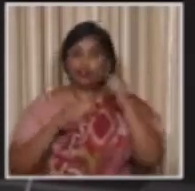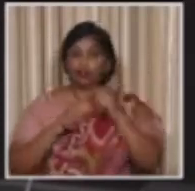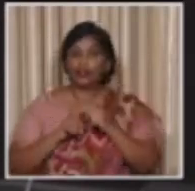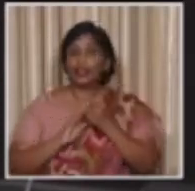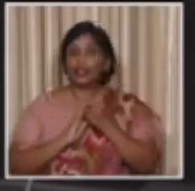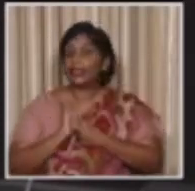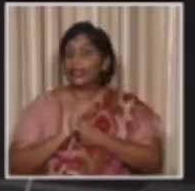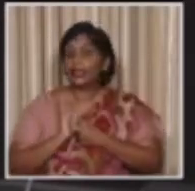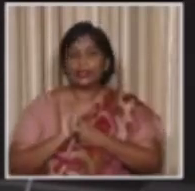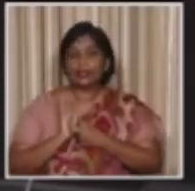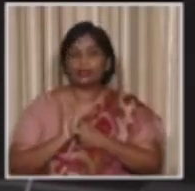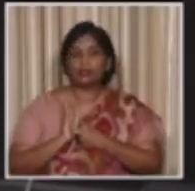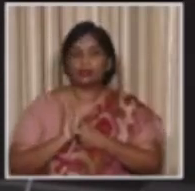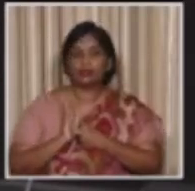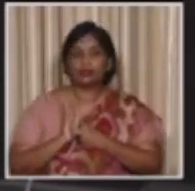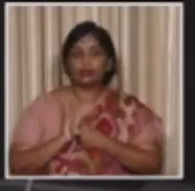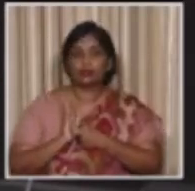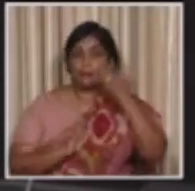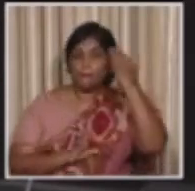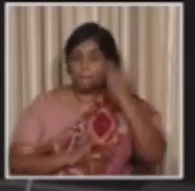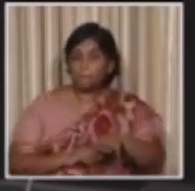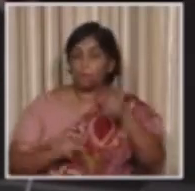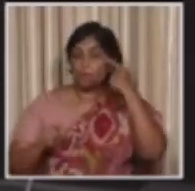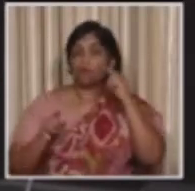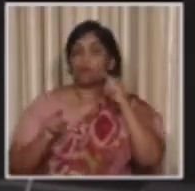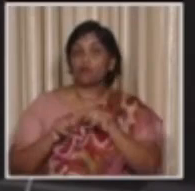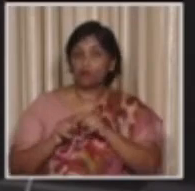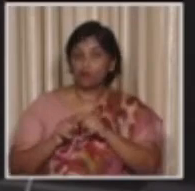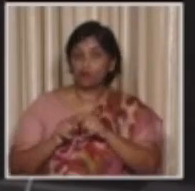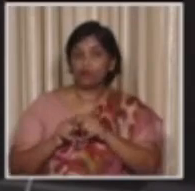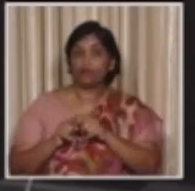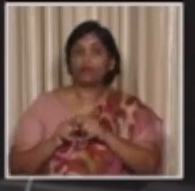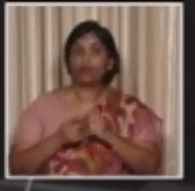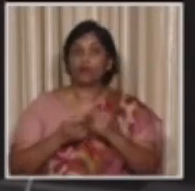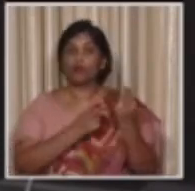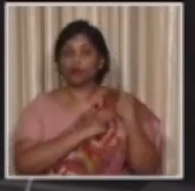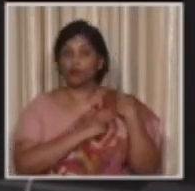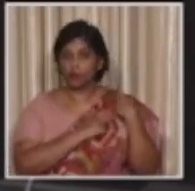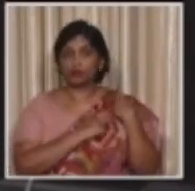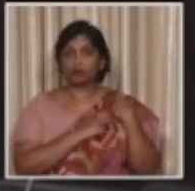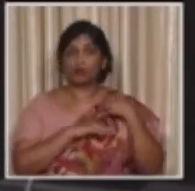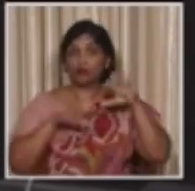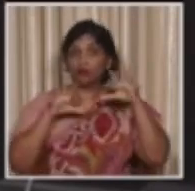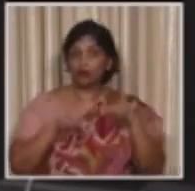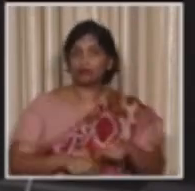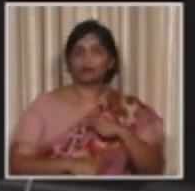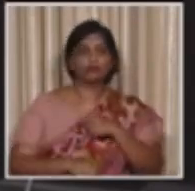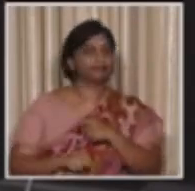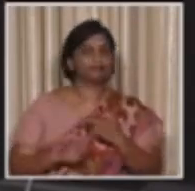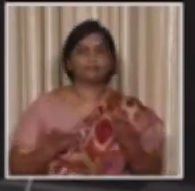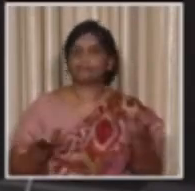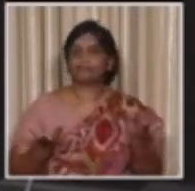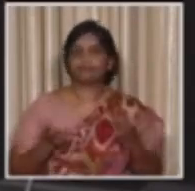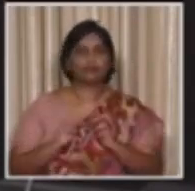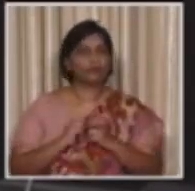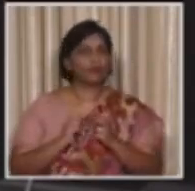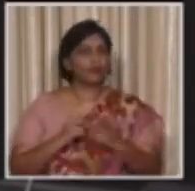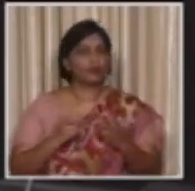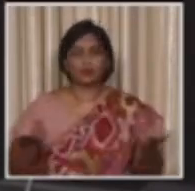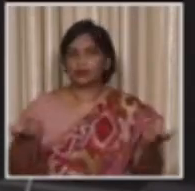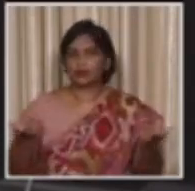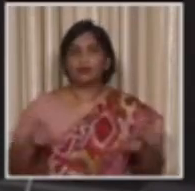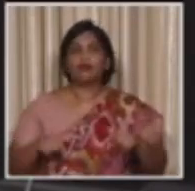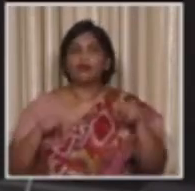නීතිය ක්‍රියා මේ මැරීමට අදාළ කාරණාවට වග කිව යුතු හාම්පුතුන්ට නීතිය හමුවේ ප්‍රශ්නයක් නැහැ.